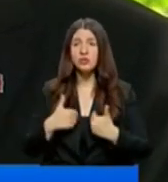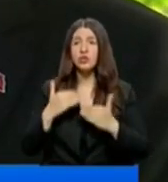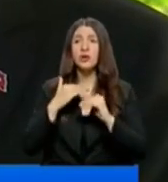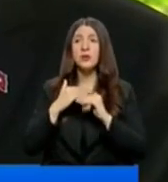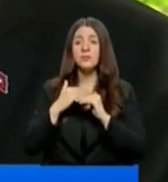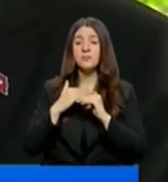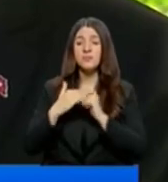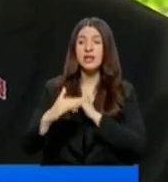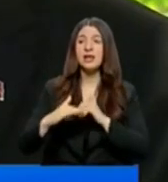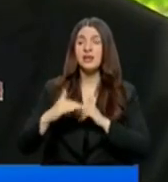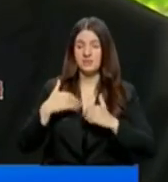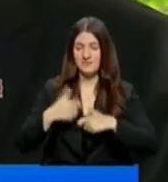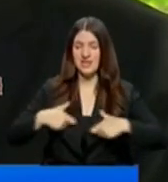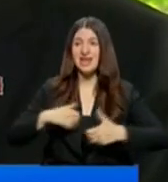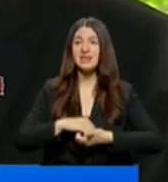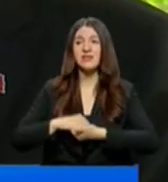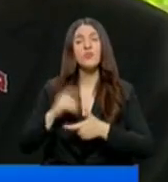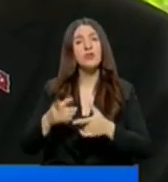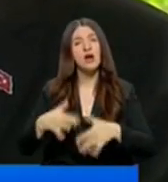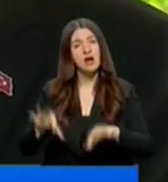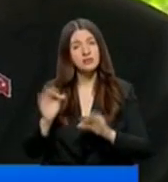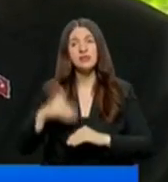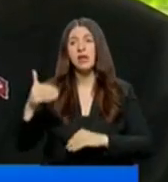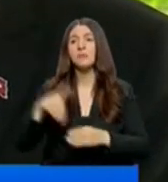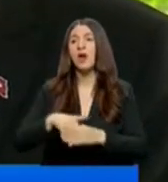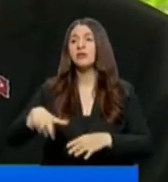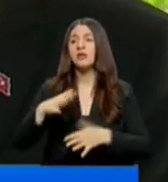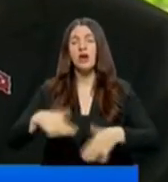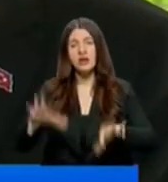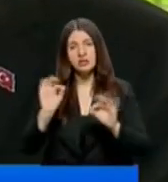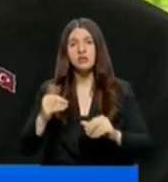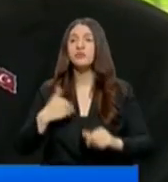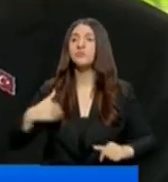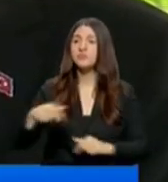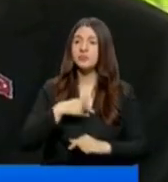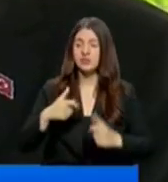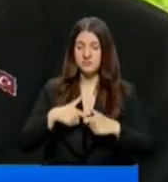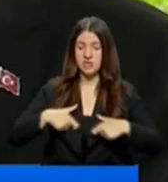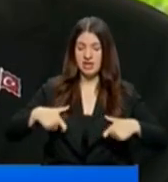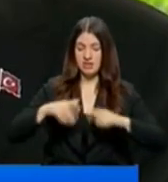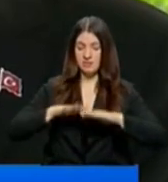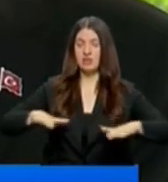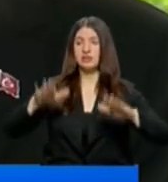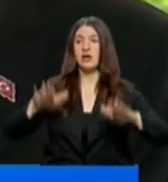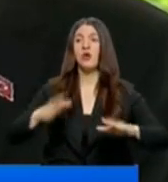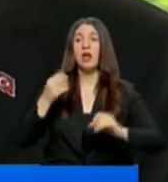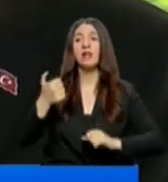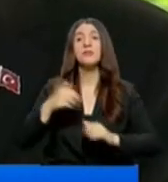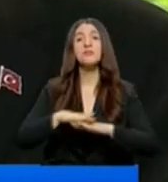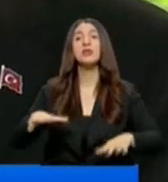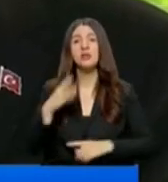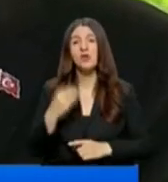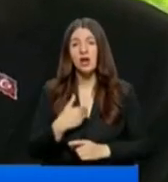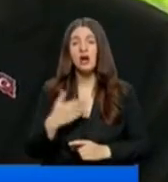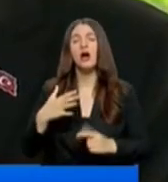Millet ittifakı da buna hazır. Diğer partiler de hazır. Biz millet masası olarak, altılı masa